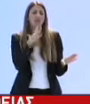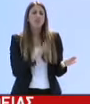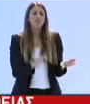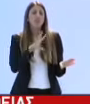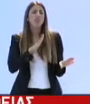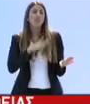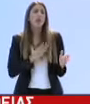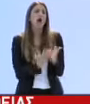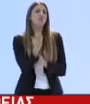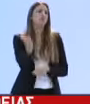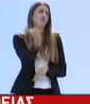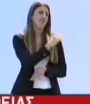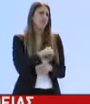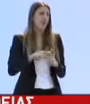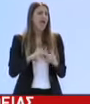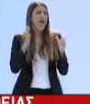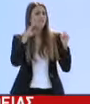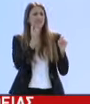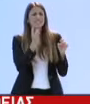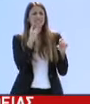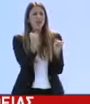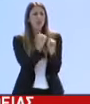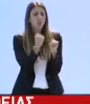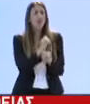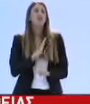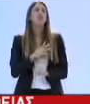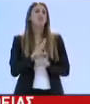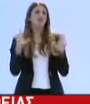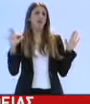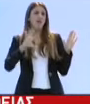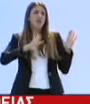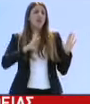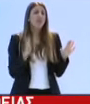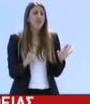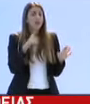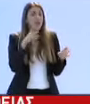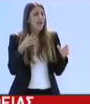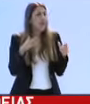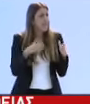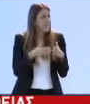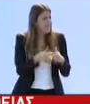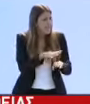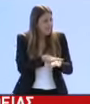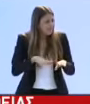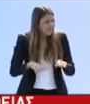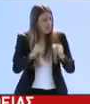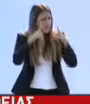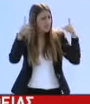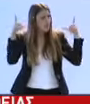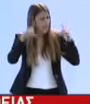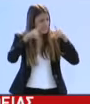αξιοκρατία, την επιβράβευση της σκληρής δουλειάς. Γι' αυτό εχθρεύονται την αστική δημοκρατία και τον πολιτικό